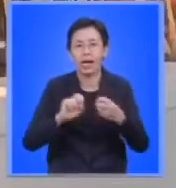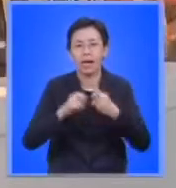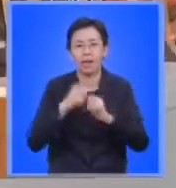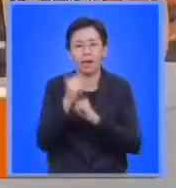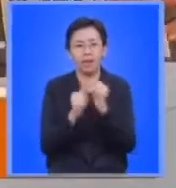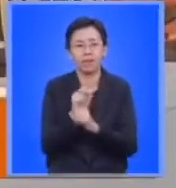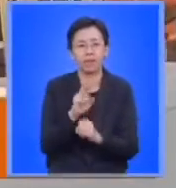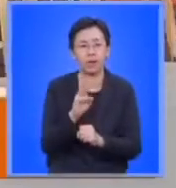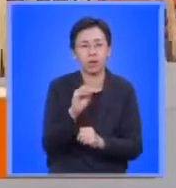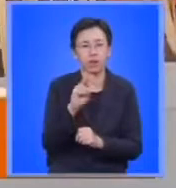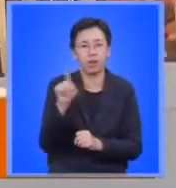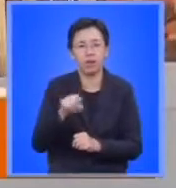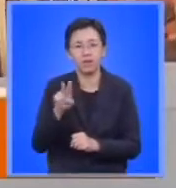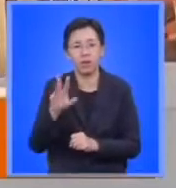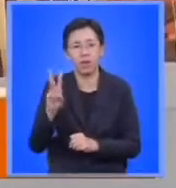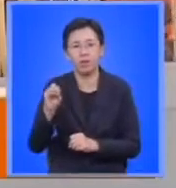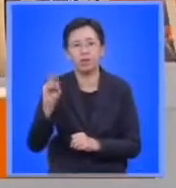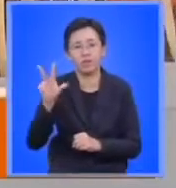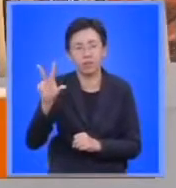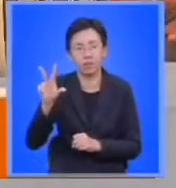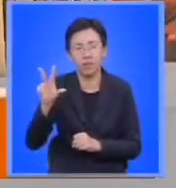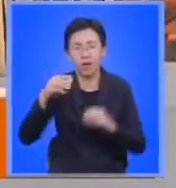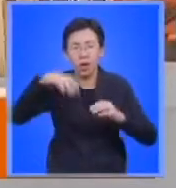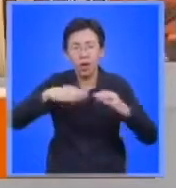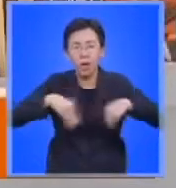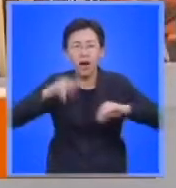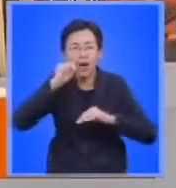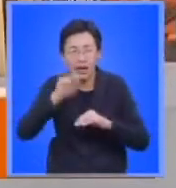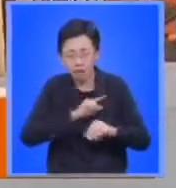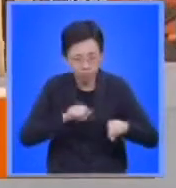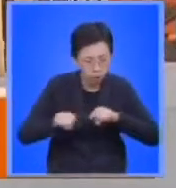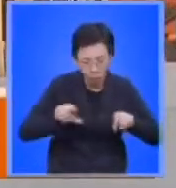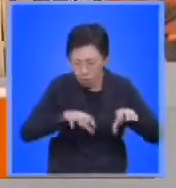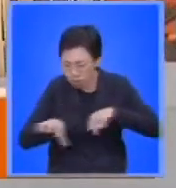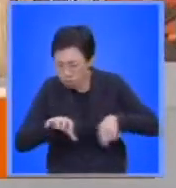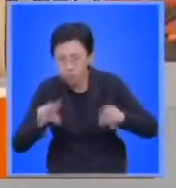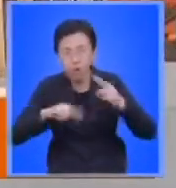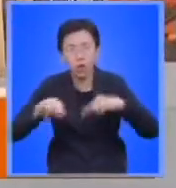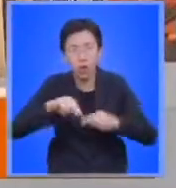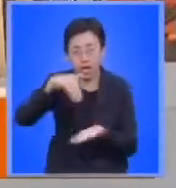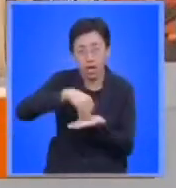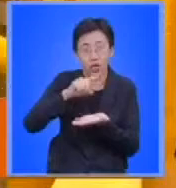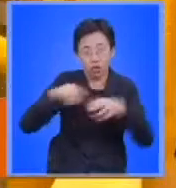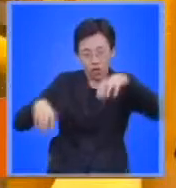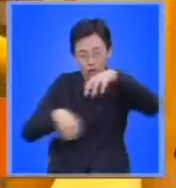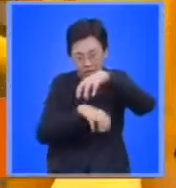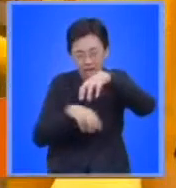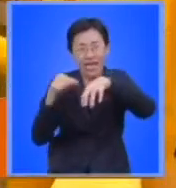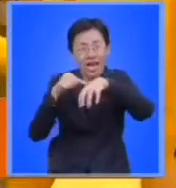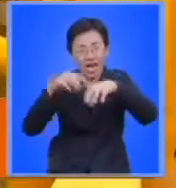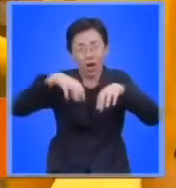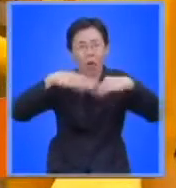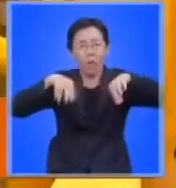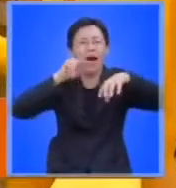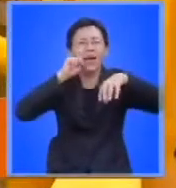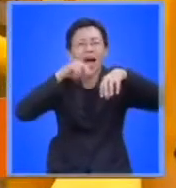2562/2563 กรมชลประทานนั้นนะครับบอกว่าจะกำกับดูแลเรื่องนี้อย่างเต็มที่ซึ่งส่วนนี้จะอยู่ภายใต้ศูนย์ใหญ่ของกรมชลประทานอีกทีนึง